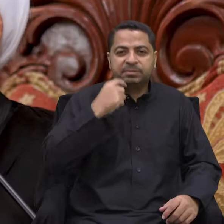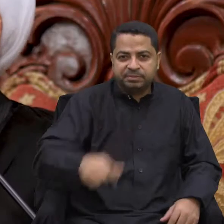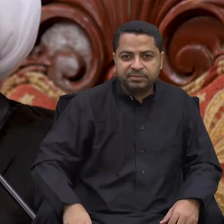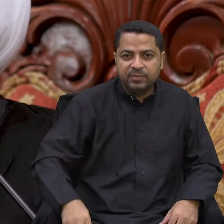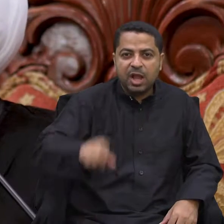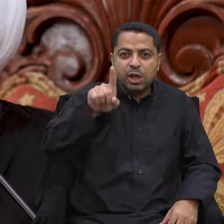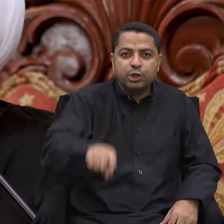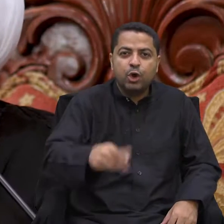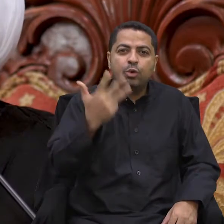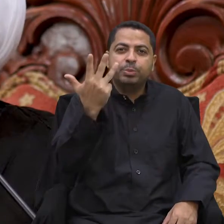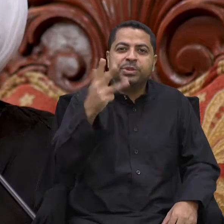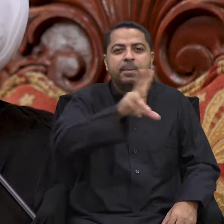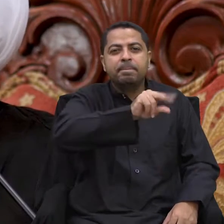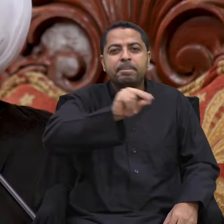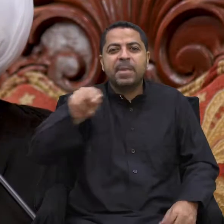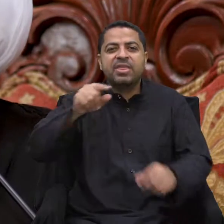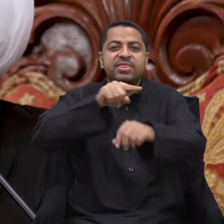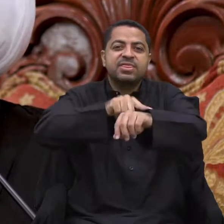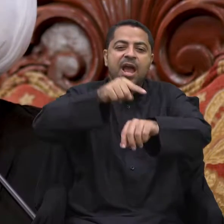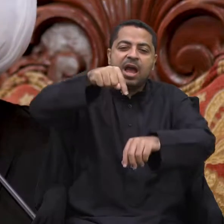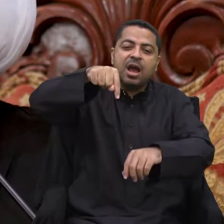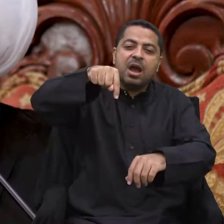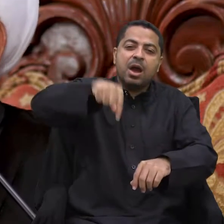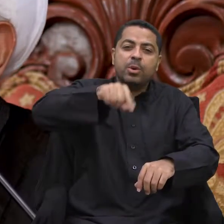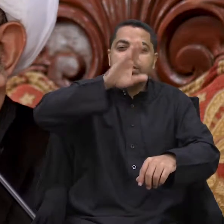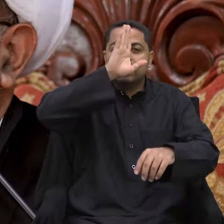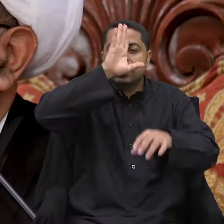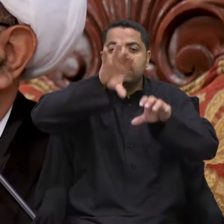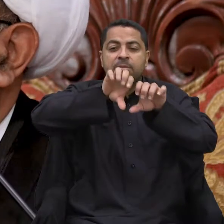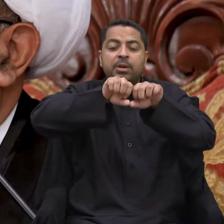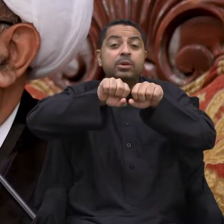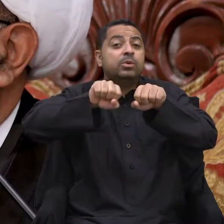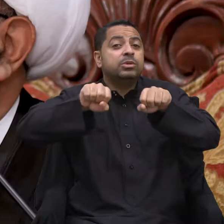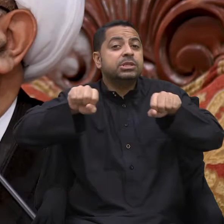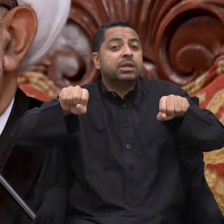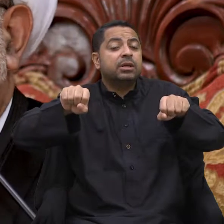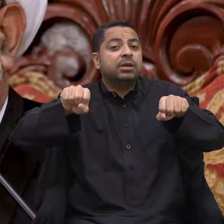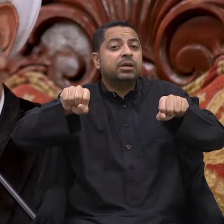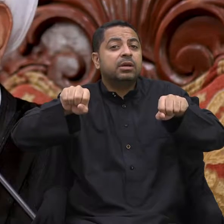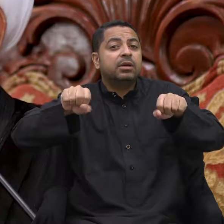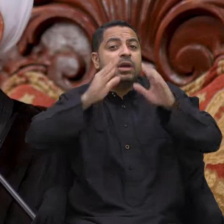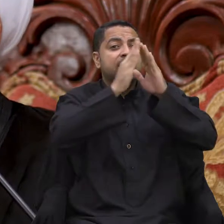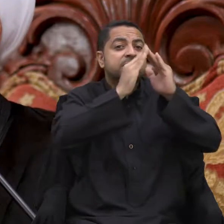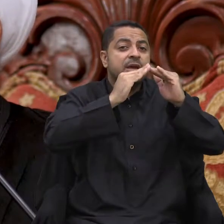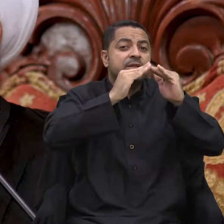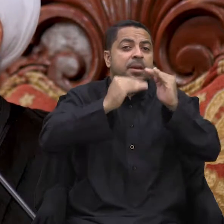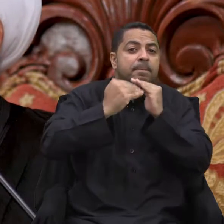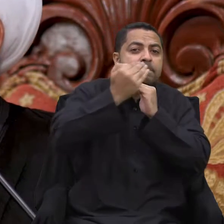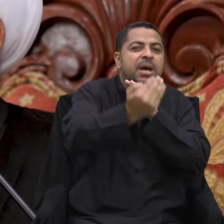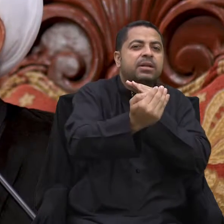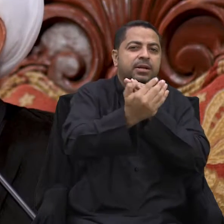لعله أيضا مثل هذا الوقت الحسين عليه السلام خارج الخيمة